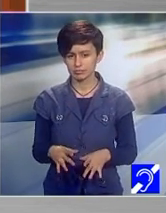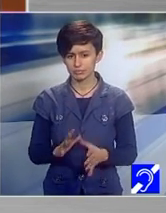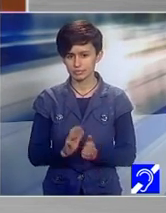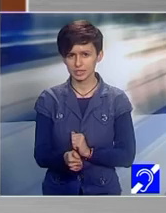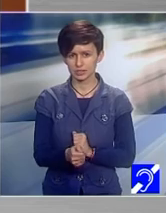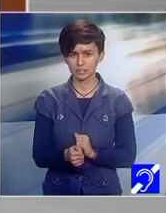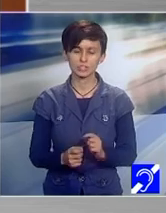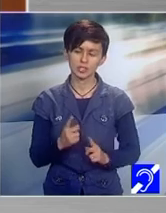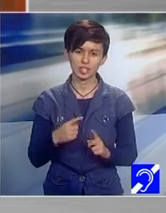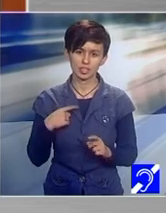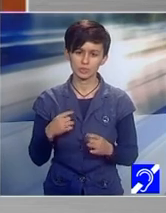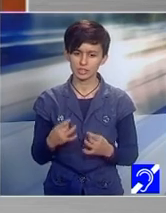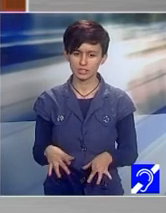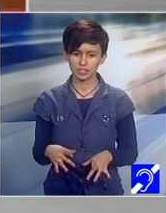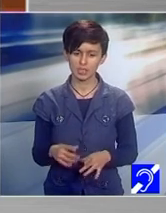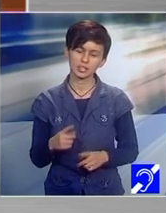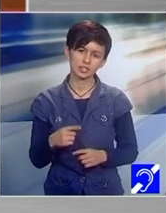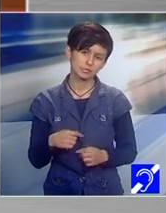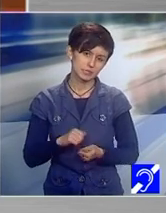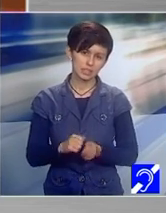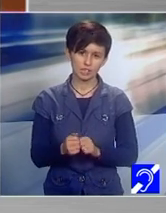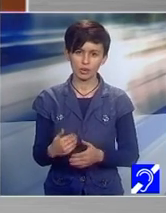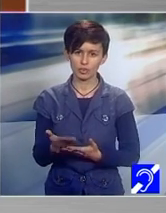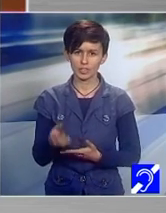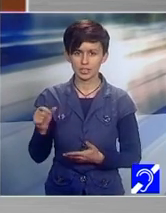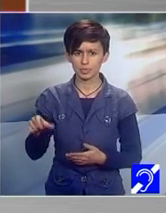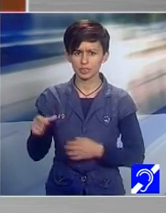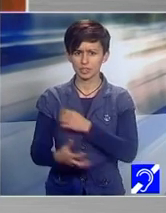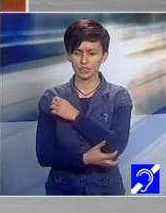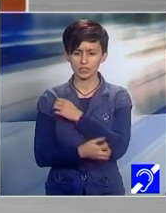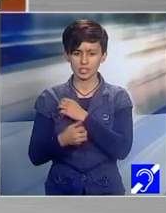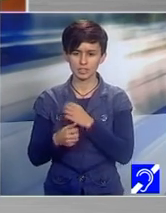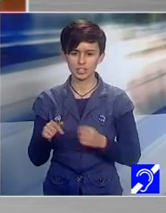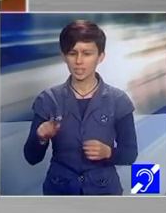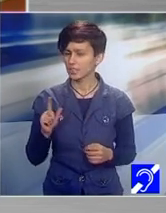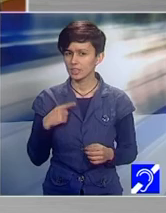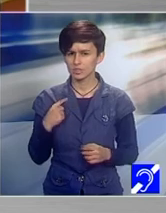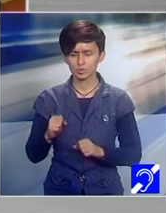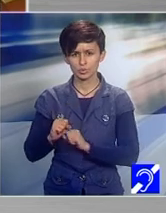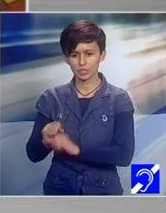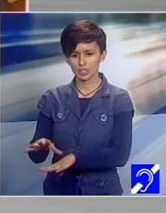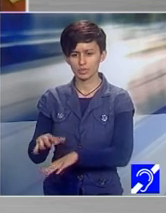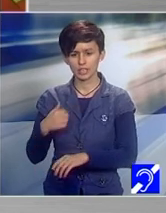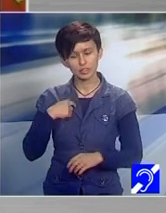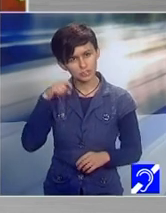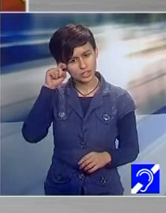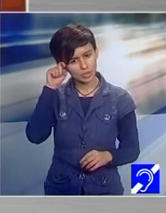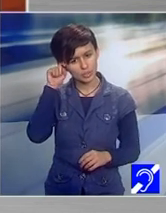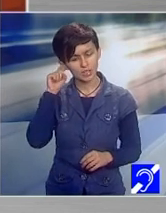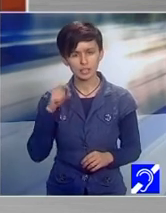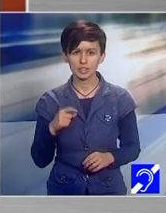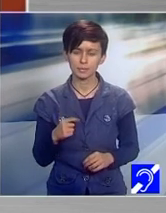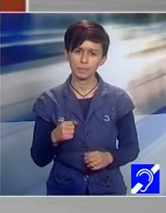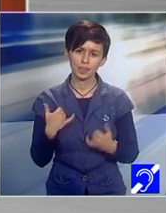trebui distruse. Dacă nu, date celor sămani. Ele, de fapt, nu sunt aruncate. Și mă tem că